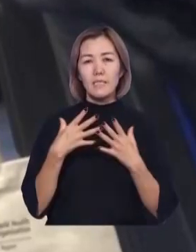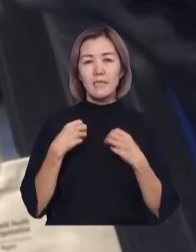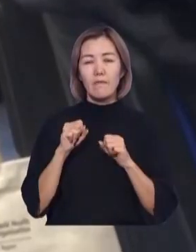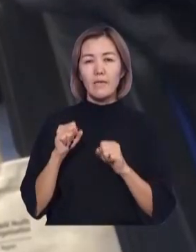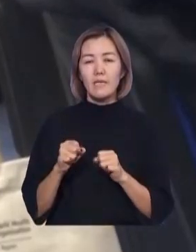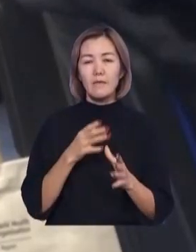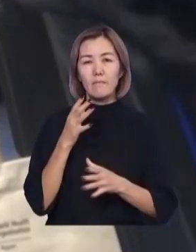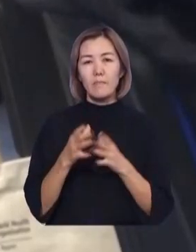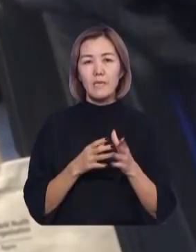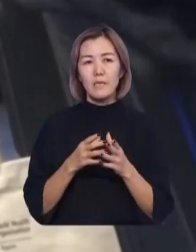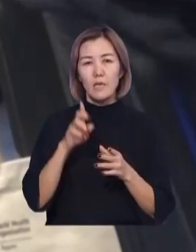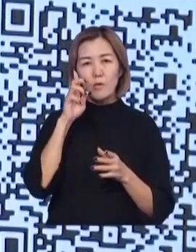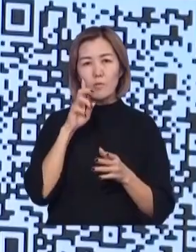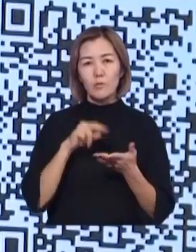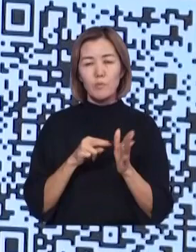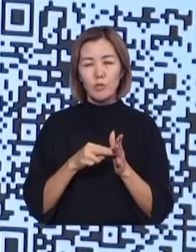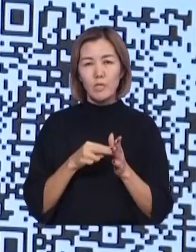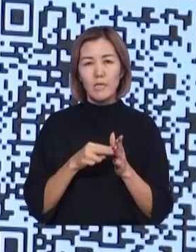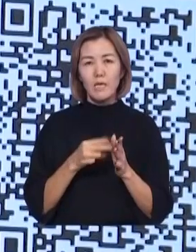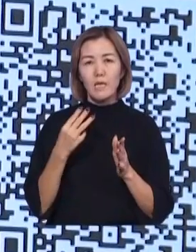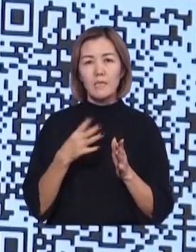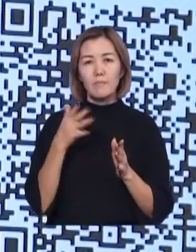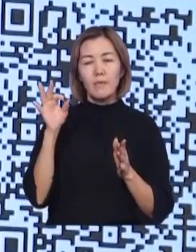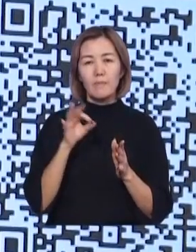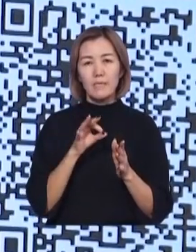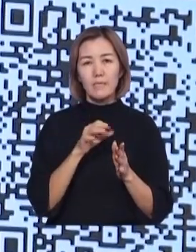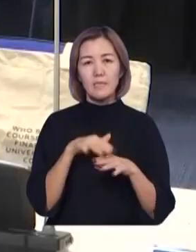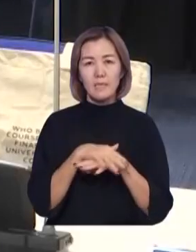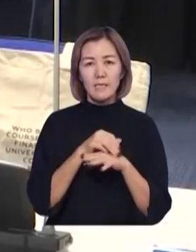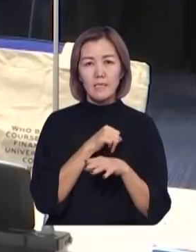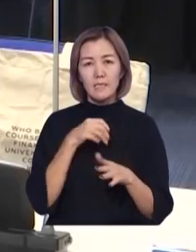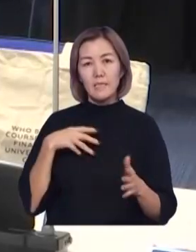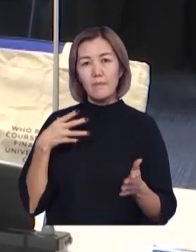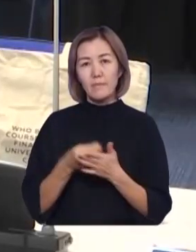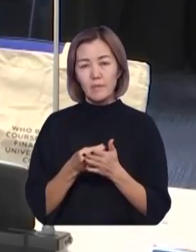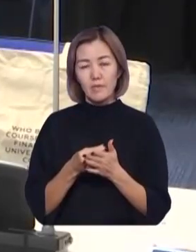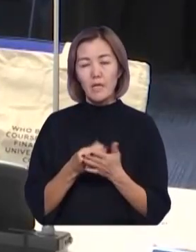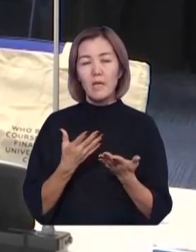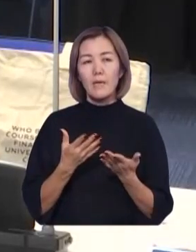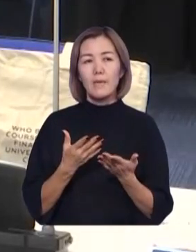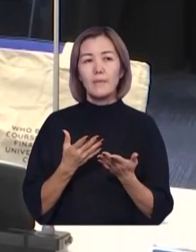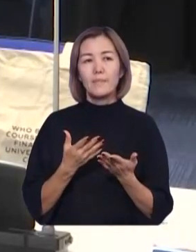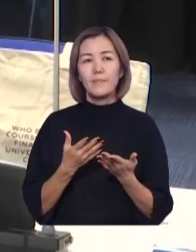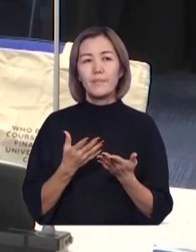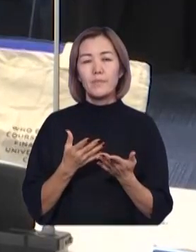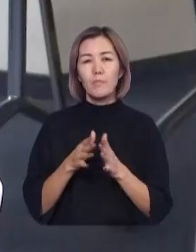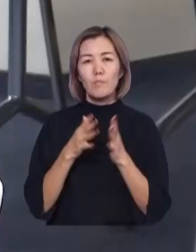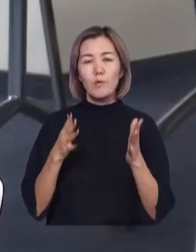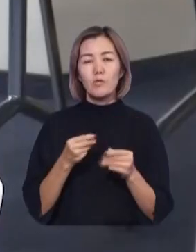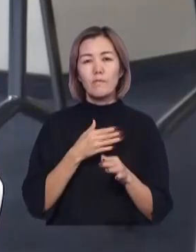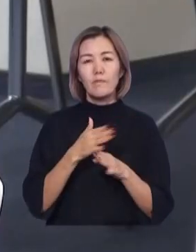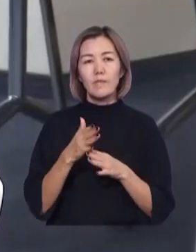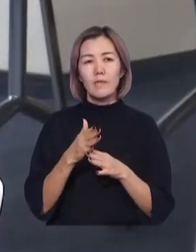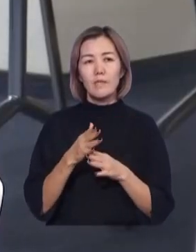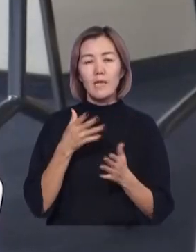странах мира поступает из государственного бюджета 35% населения оплачивают лечение из собственного кармана большая часть финансирования